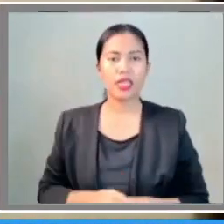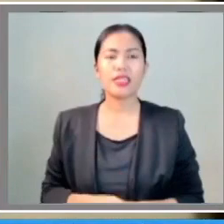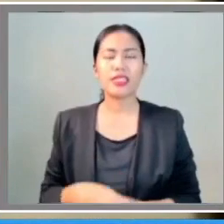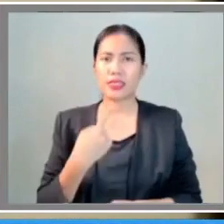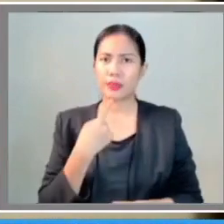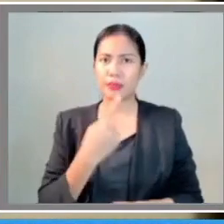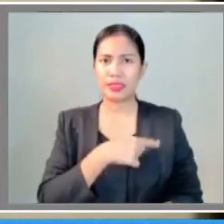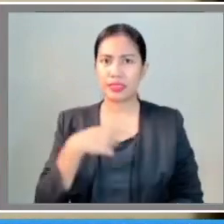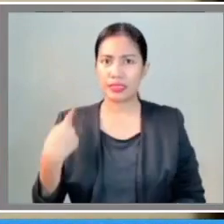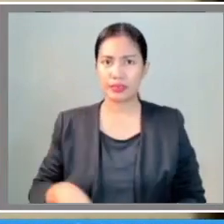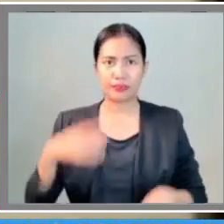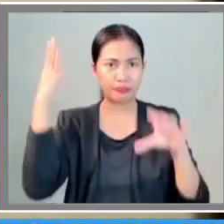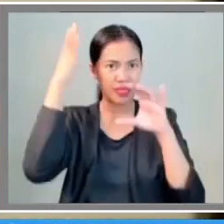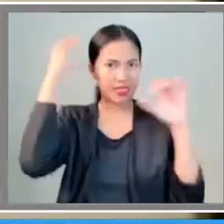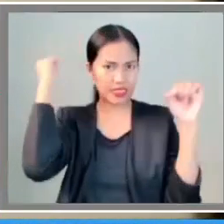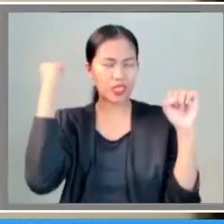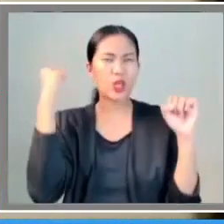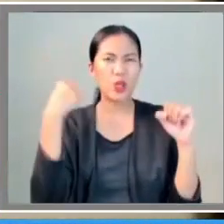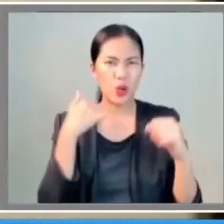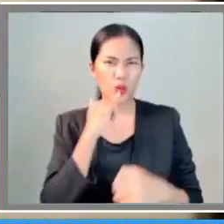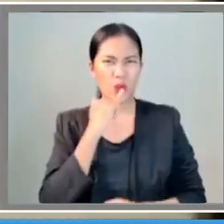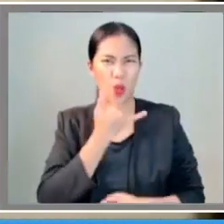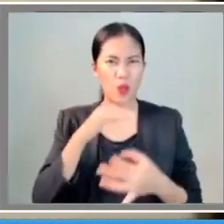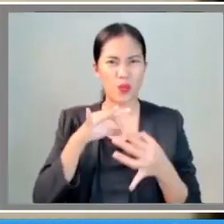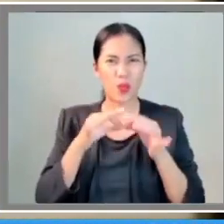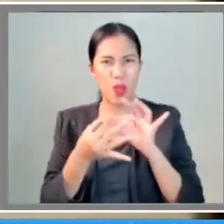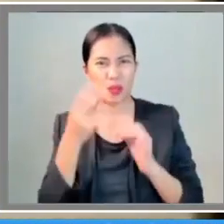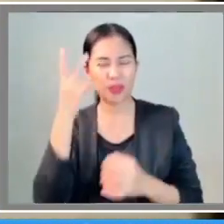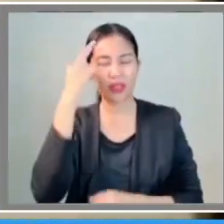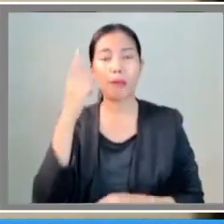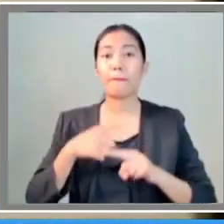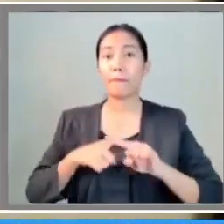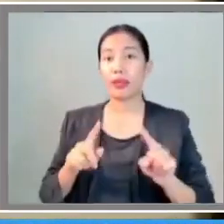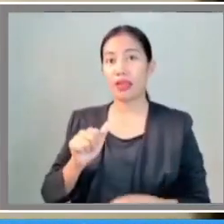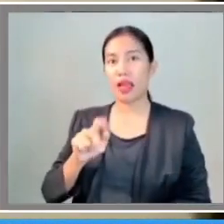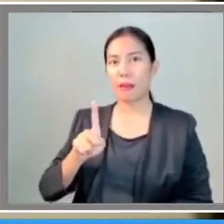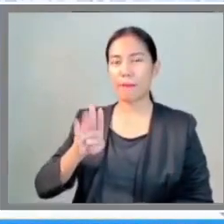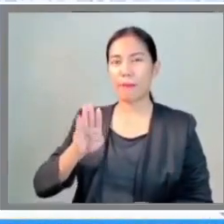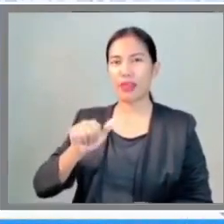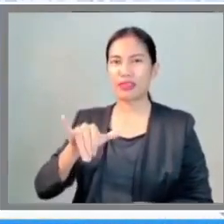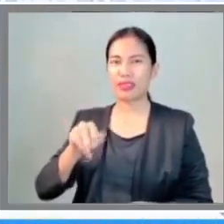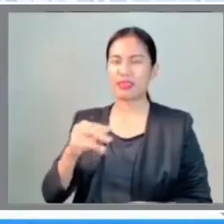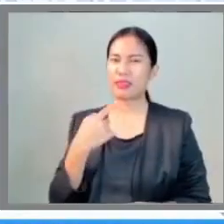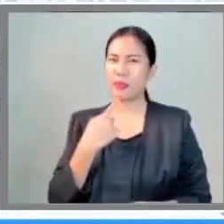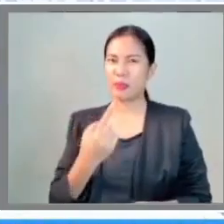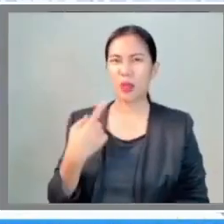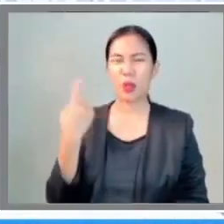tangkang damage control lang ito. Connie? Maraming salamat, Mackie Pulido.